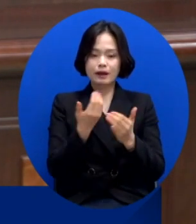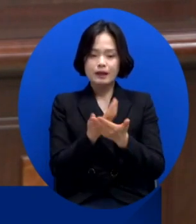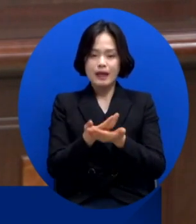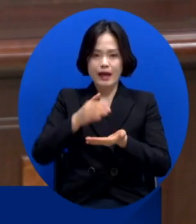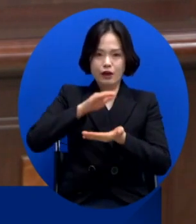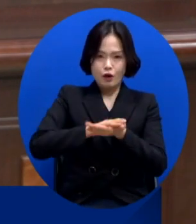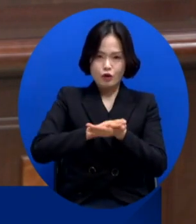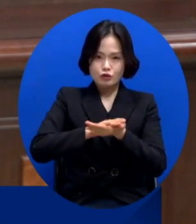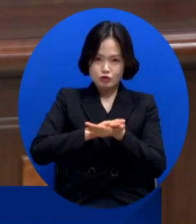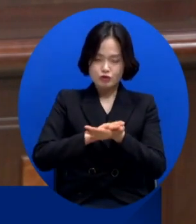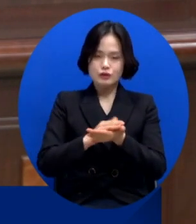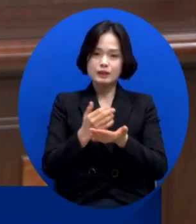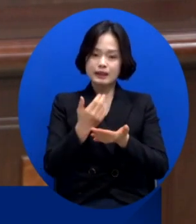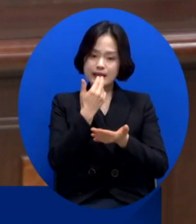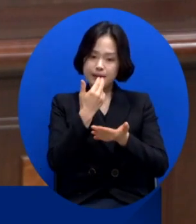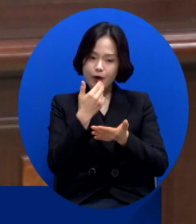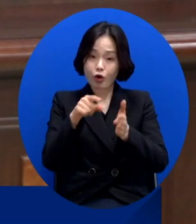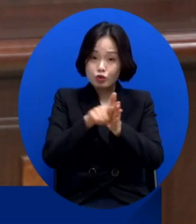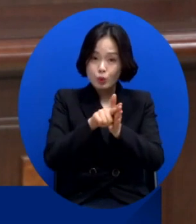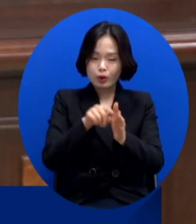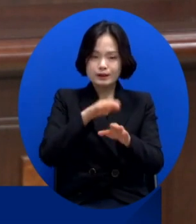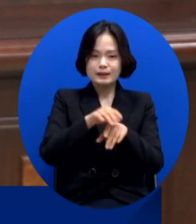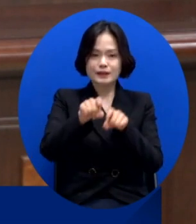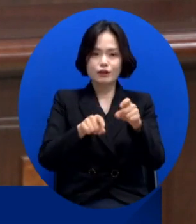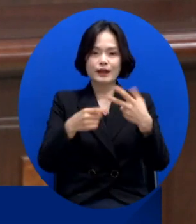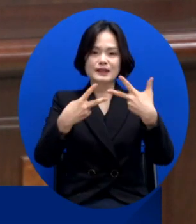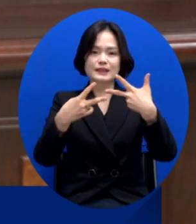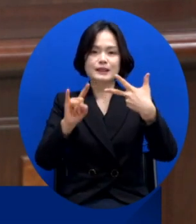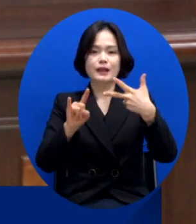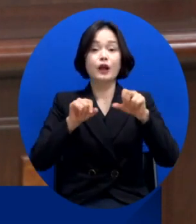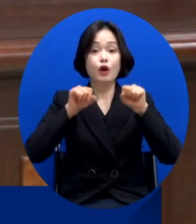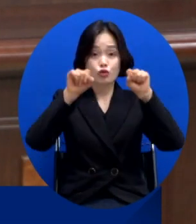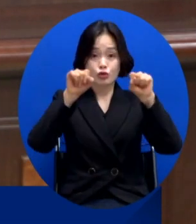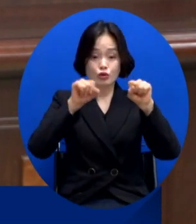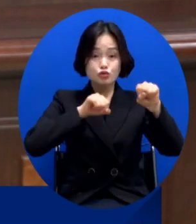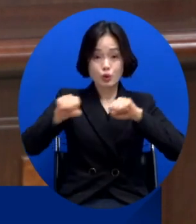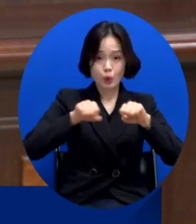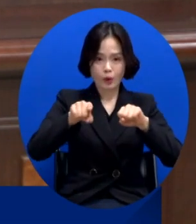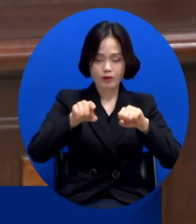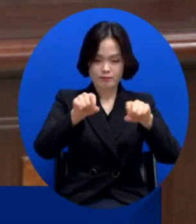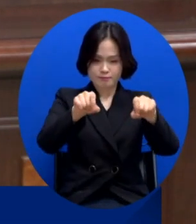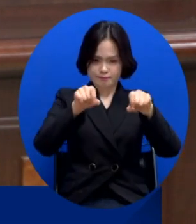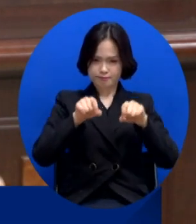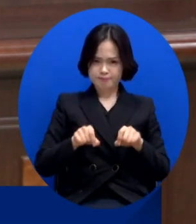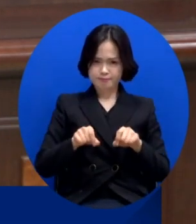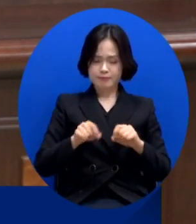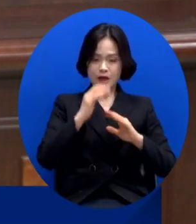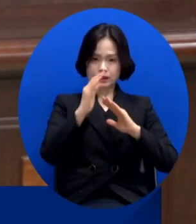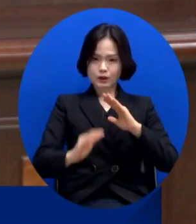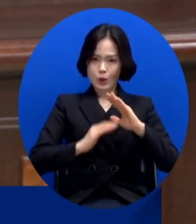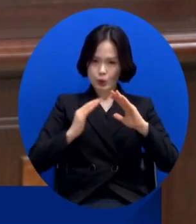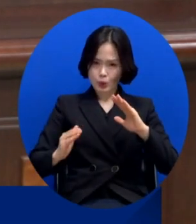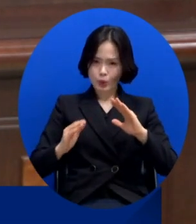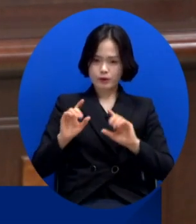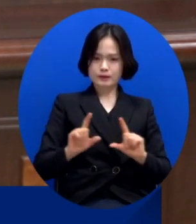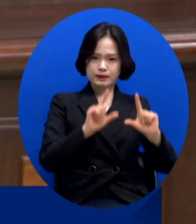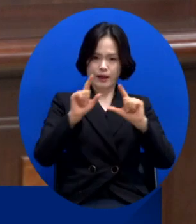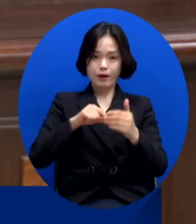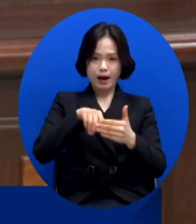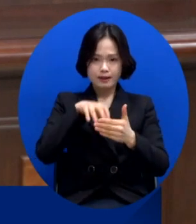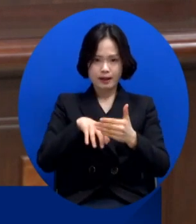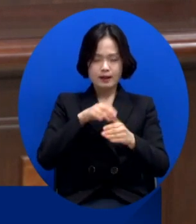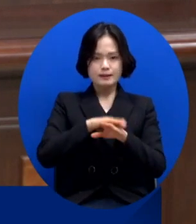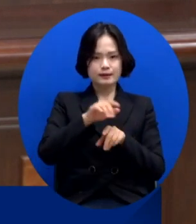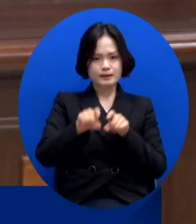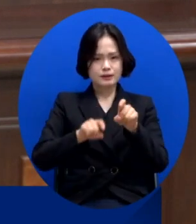분동 이것을 걷다가 접목을 붙이니까 교인 대로 그렇게 생각할 화대 나가는 게 권도